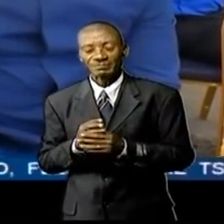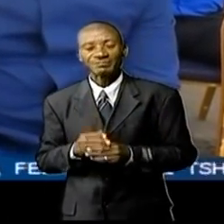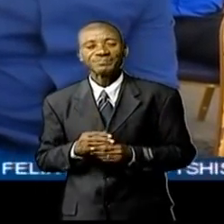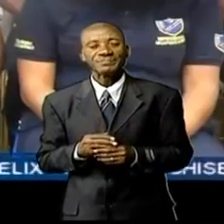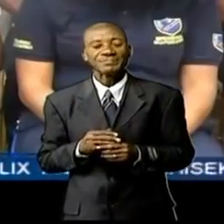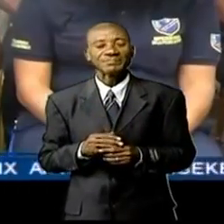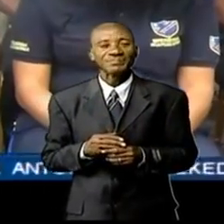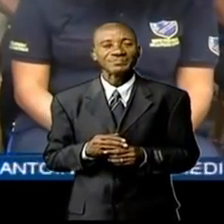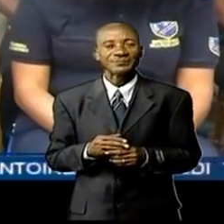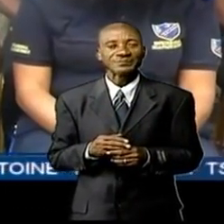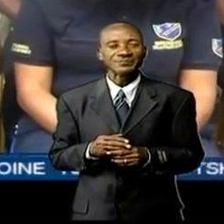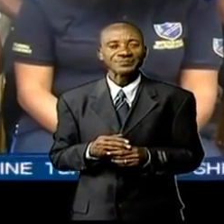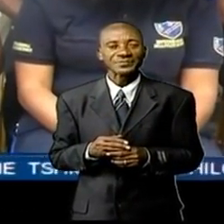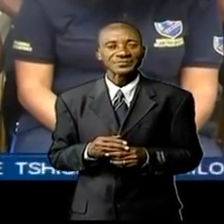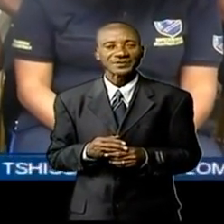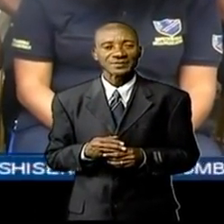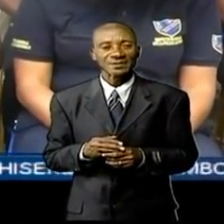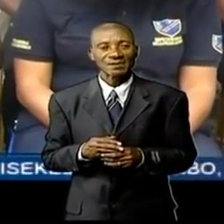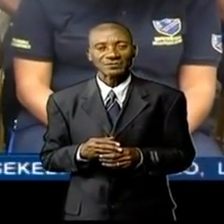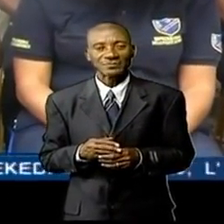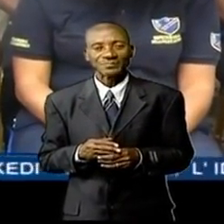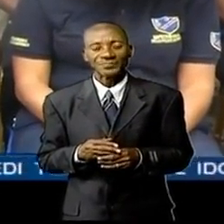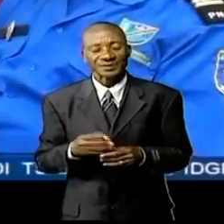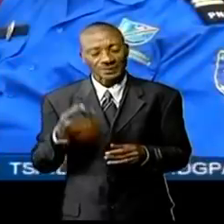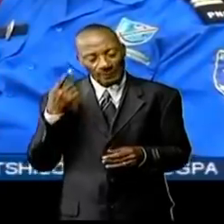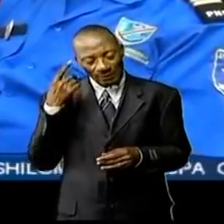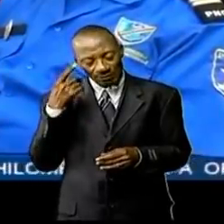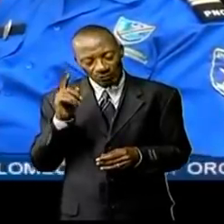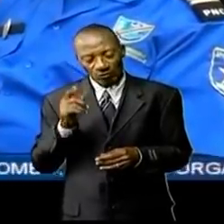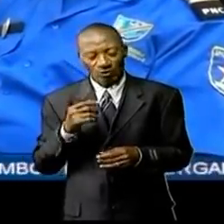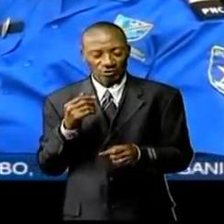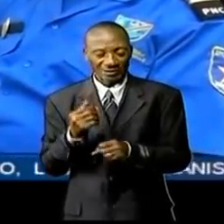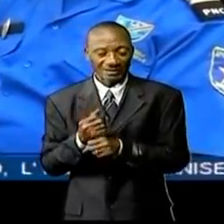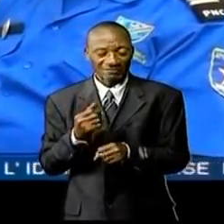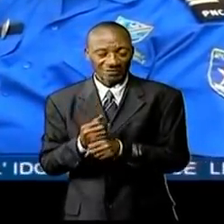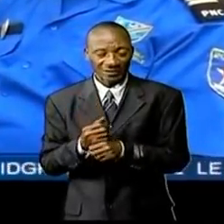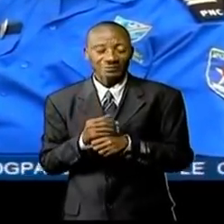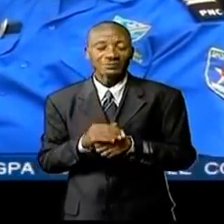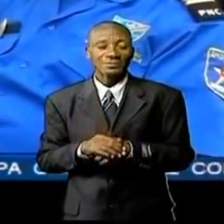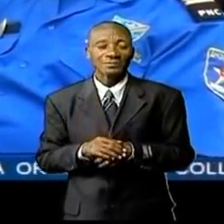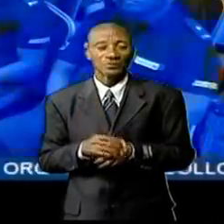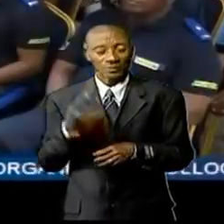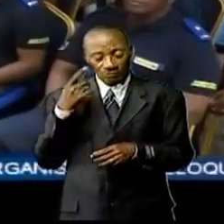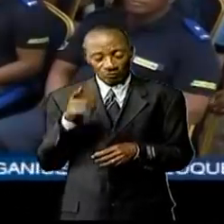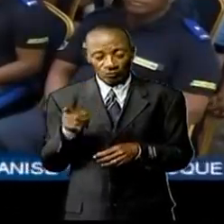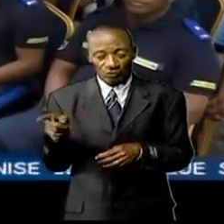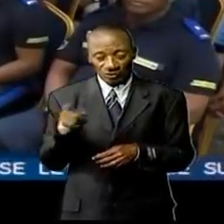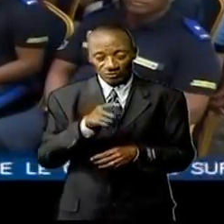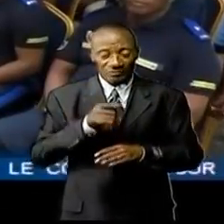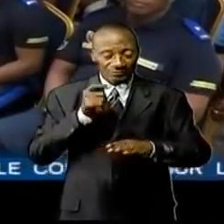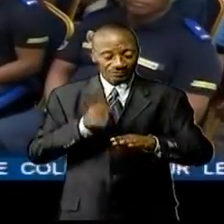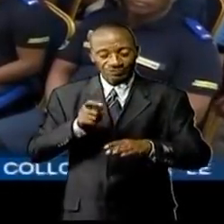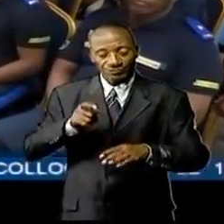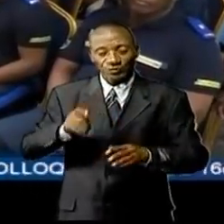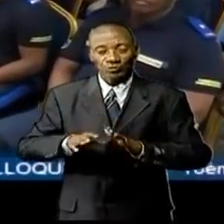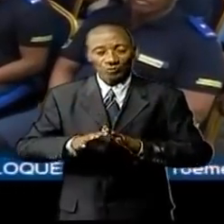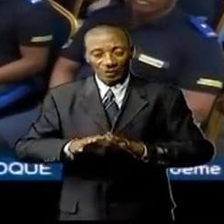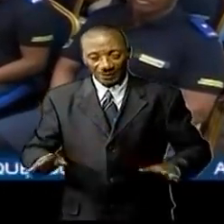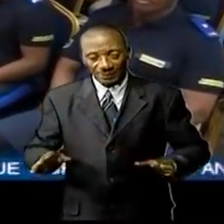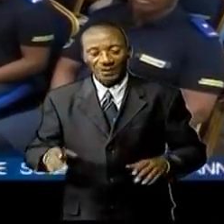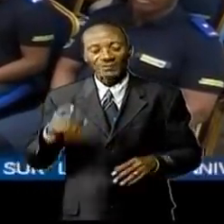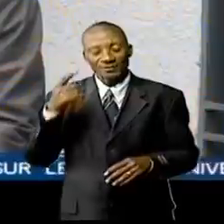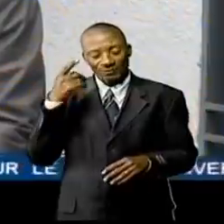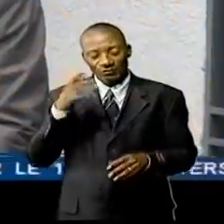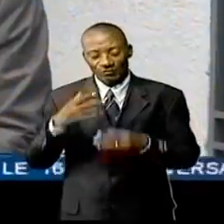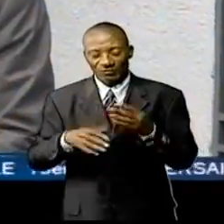vient d'être initiée sur les données professionnelles nécessaires pour être en mesure de maîtriser les règles juridiques à la passation de marché